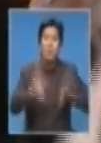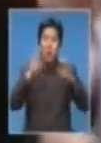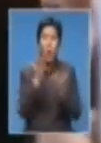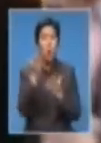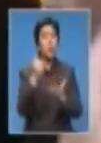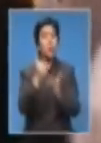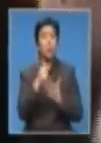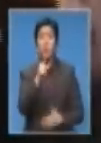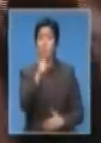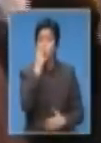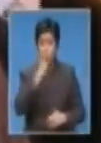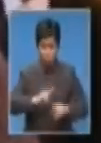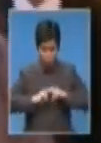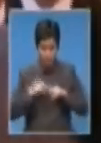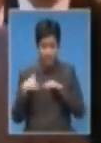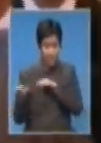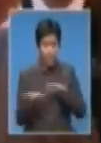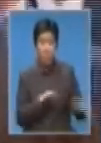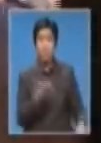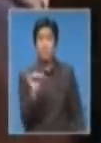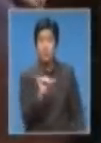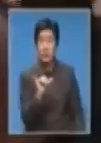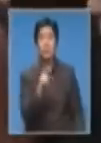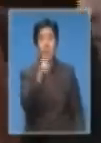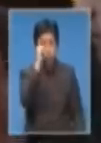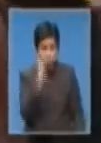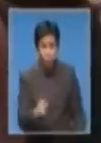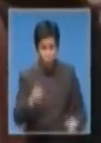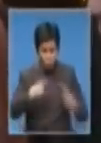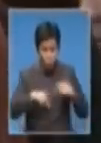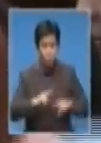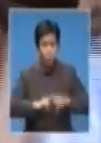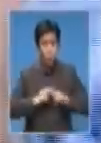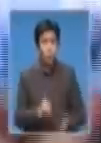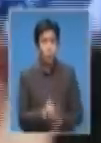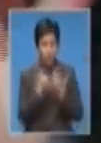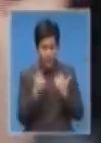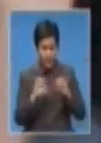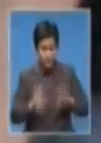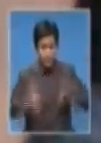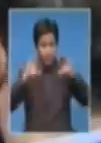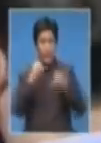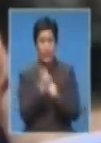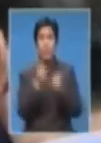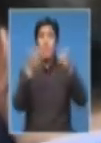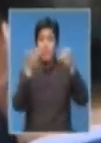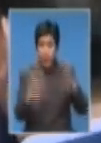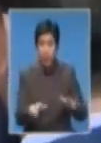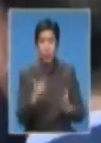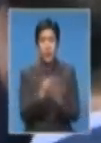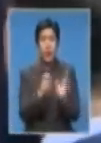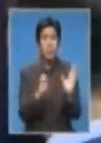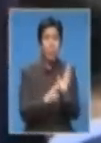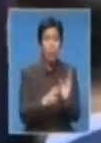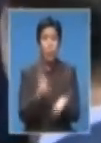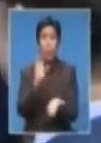นแต่ท่านไม่ได้ดูความพร้อมของท่านไม่ได้วันนี้หลายอย่างเนี่ยรัฐบาลอนุมัติไปแล้วนะครับในการรับรองเงินกู้อะไรต่